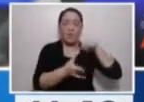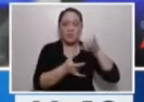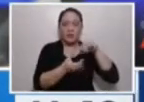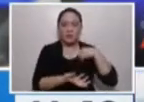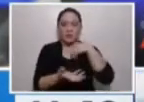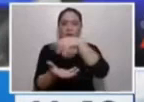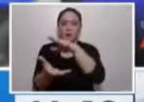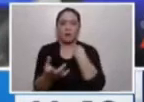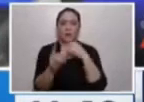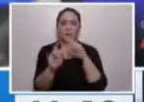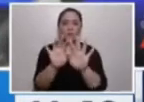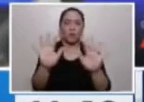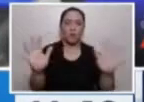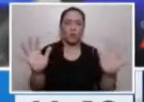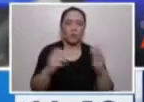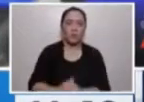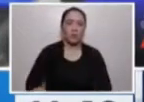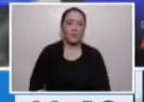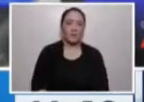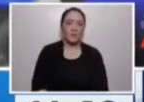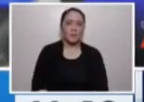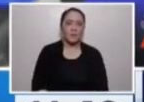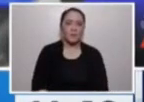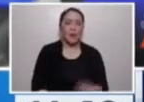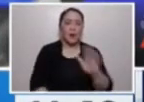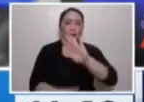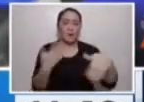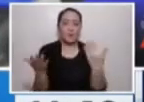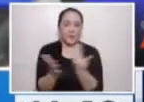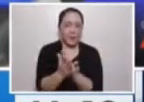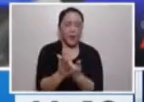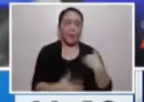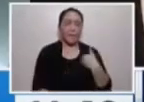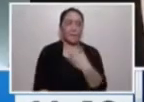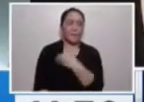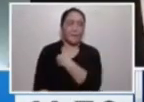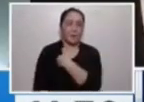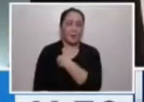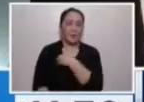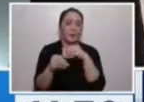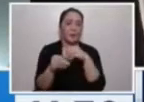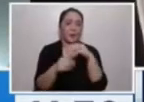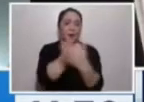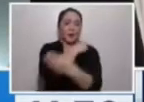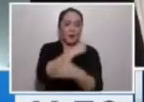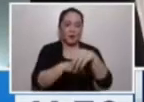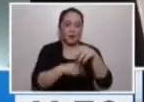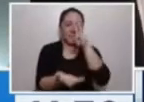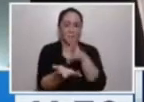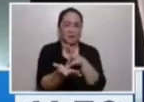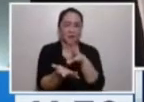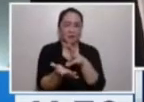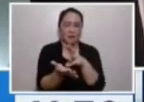po ang mga balitang nakalap ng ating mga reporter dito sa Philippine Broadcasting Service. Balik po sa inyo sa studio. Maraming salamat kayo, John Mogol